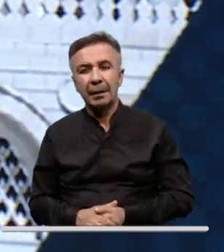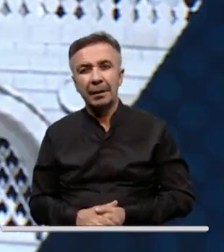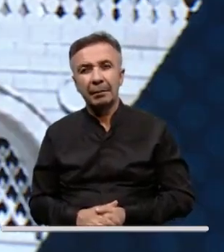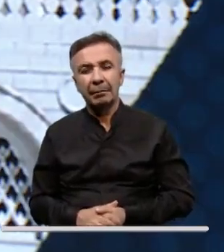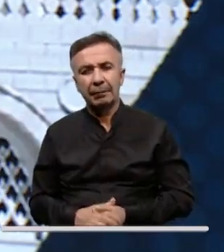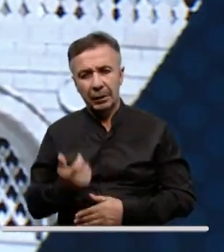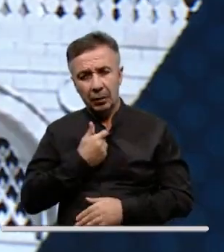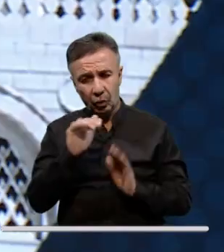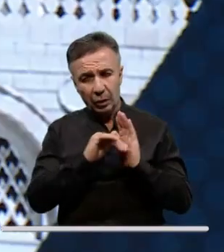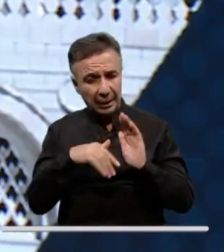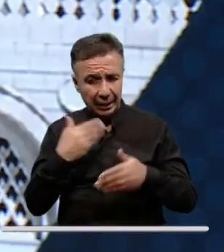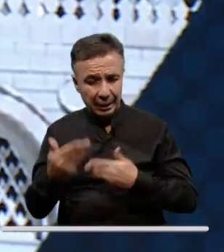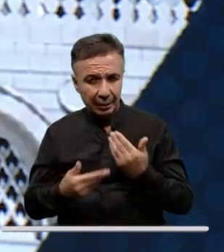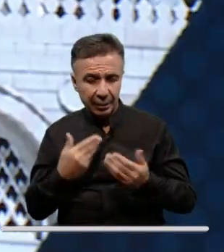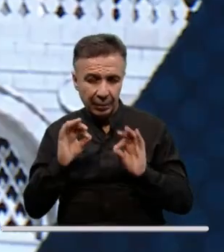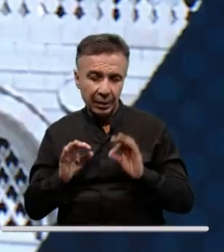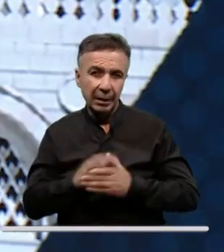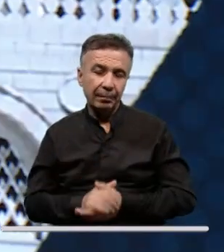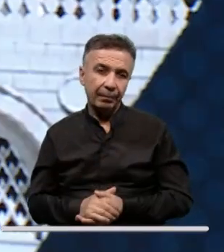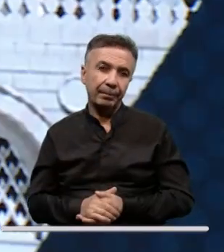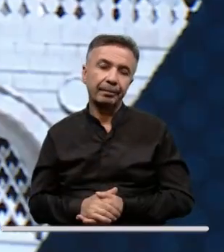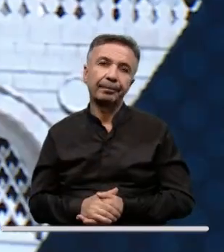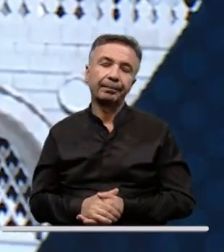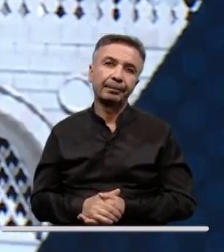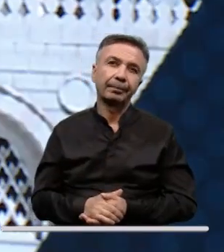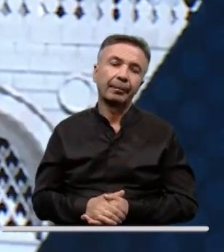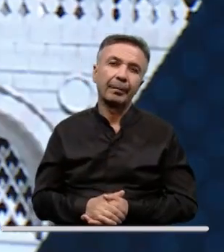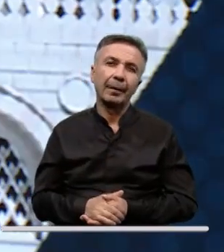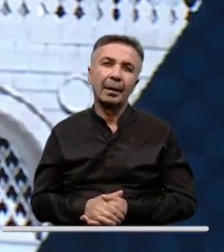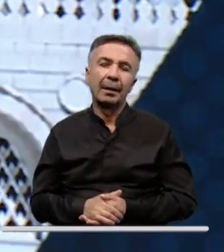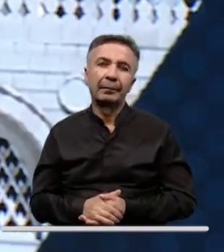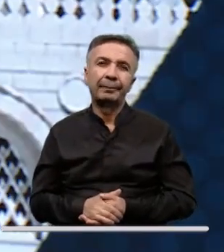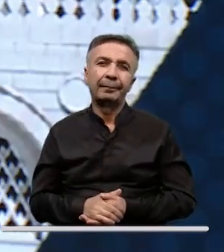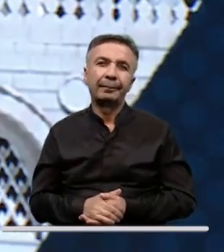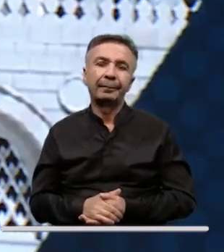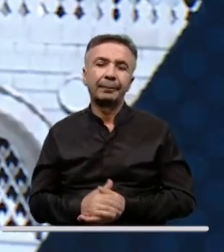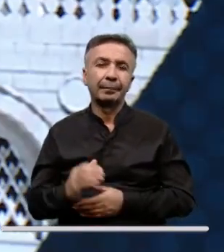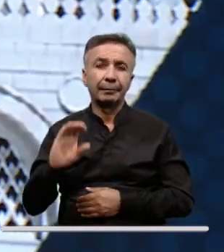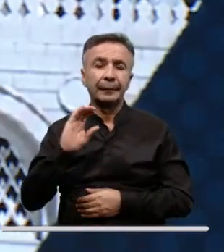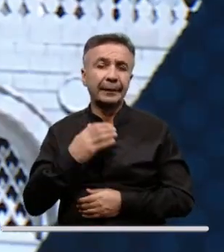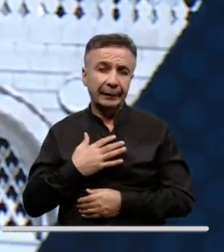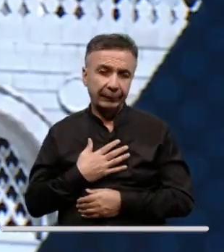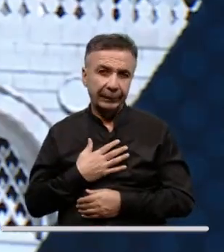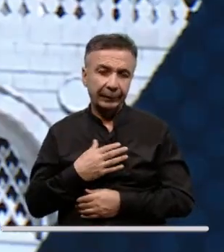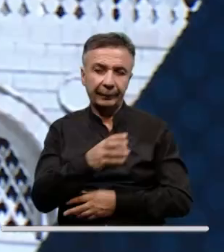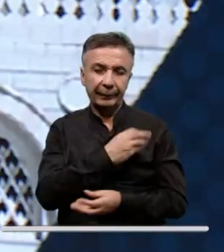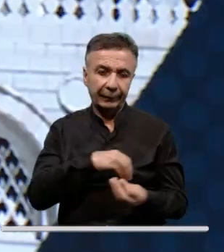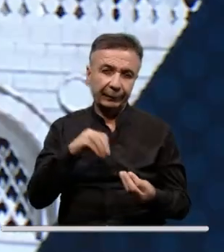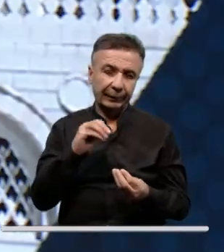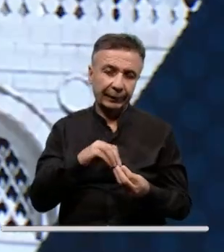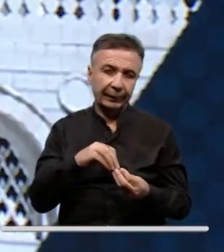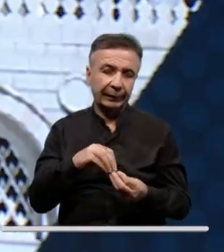başlayalım Buyurun bir defa Eee yani İslam'ın faizi haram